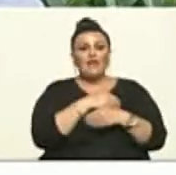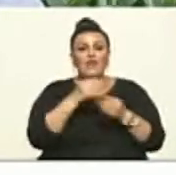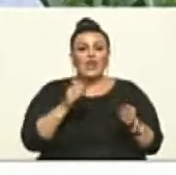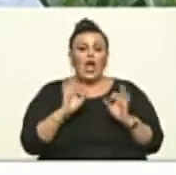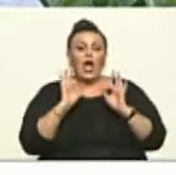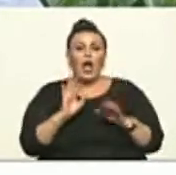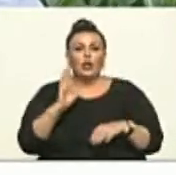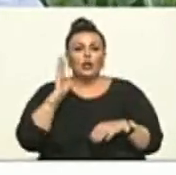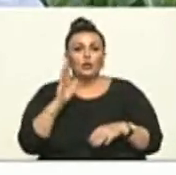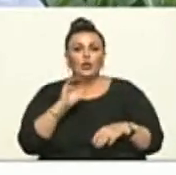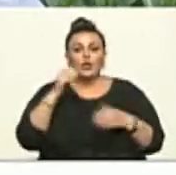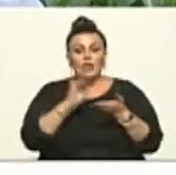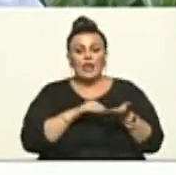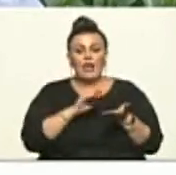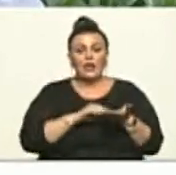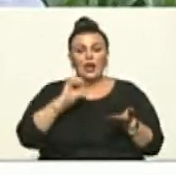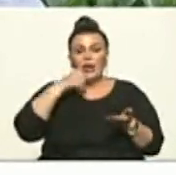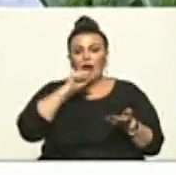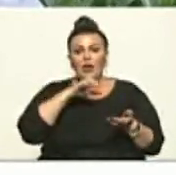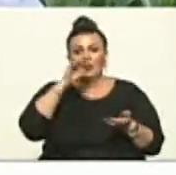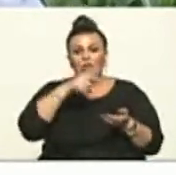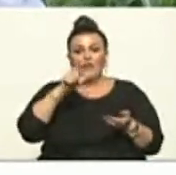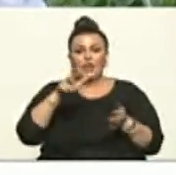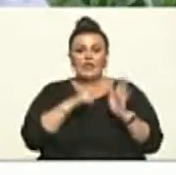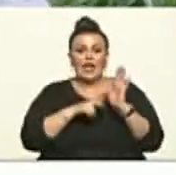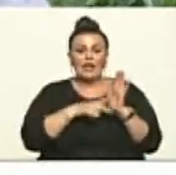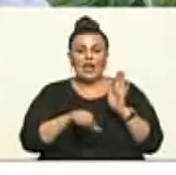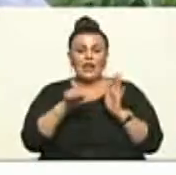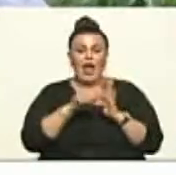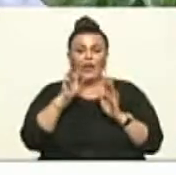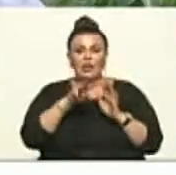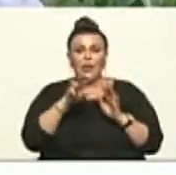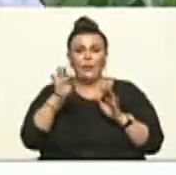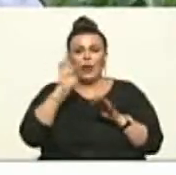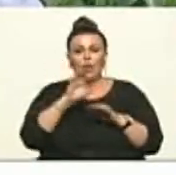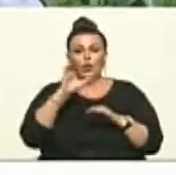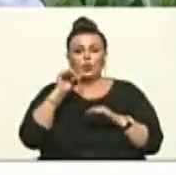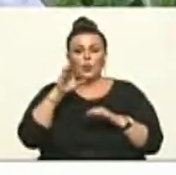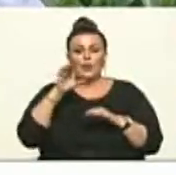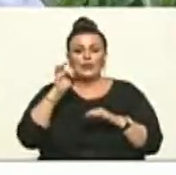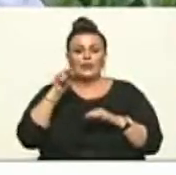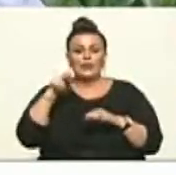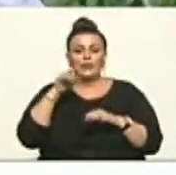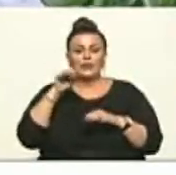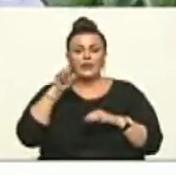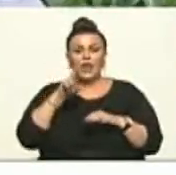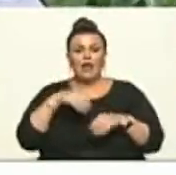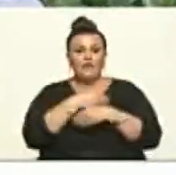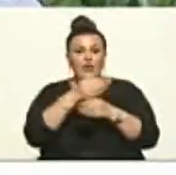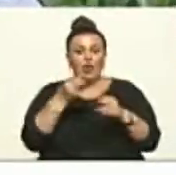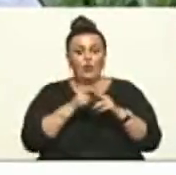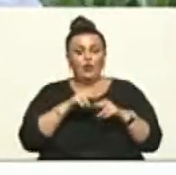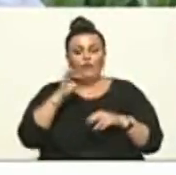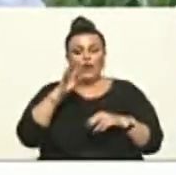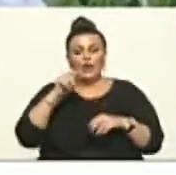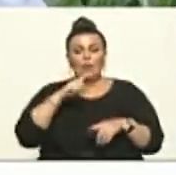olaraq təkrar qarğdalı əkini aparan vətəndaşlara 86 manat subsidiya veriləcək ki, bu artıq fermerlərə